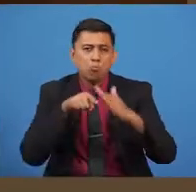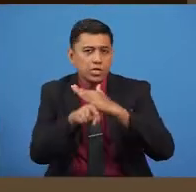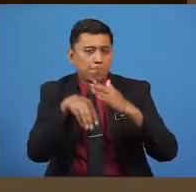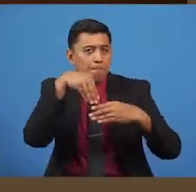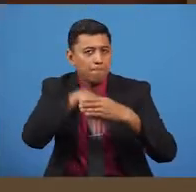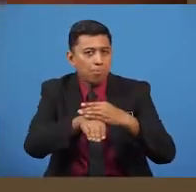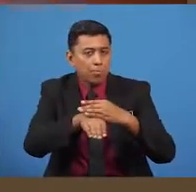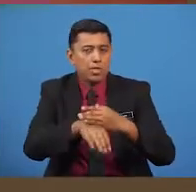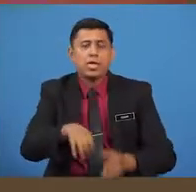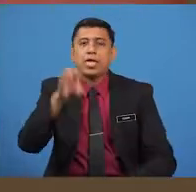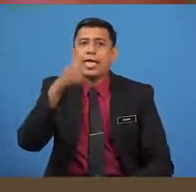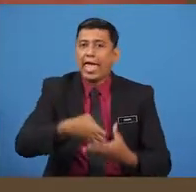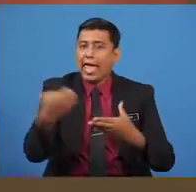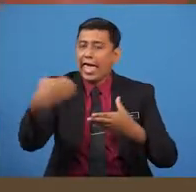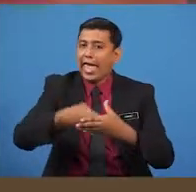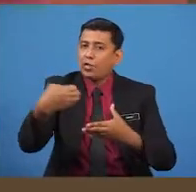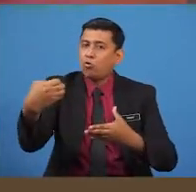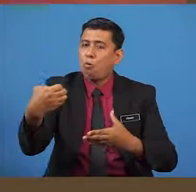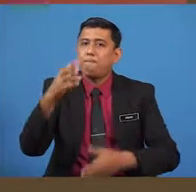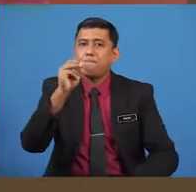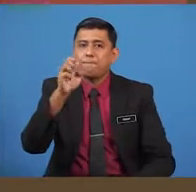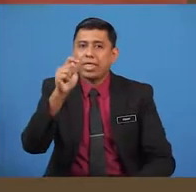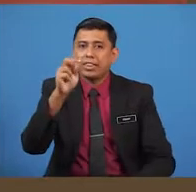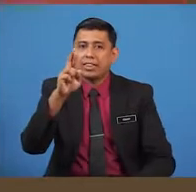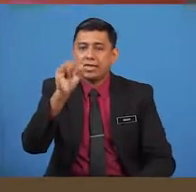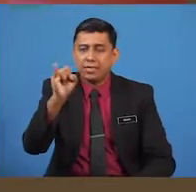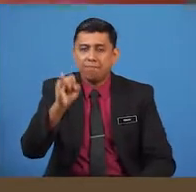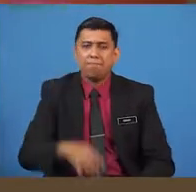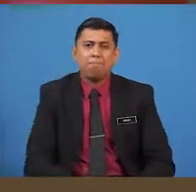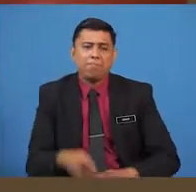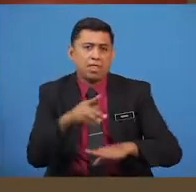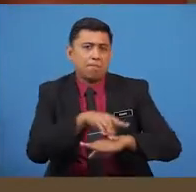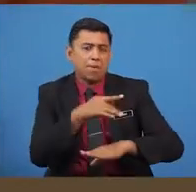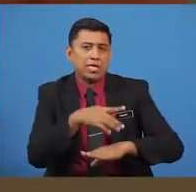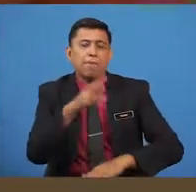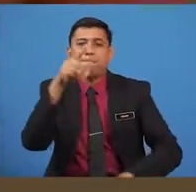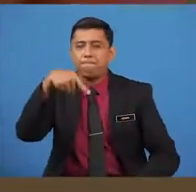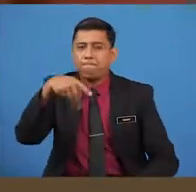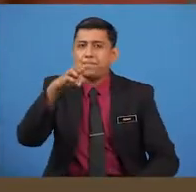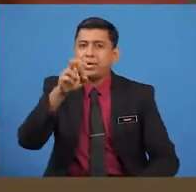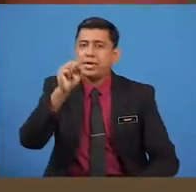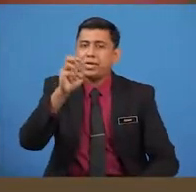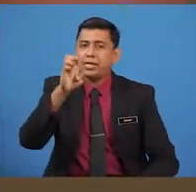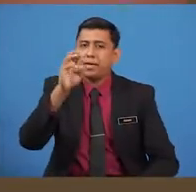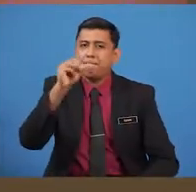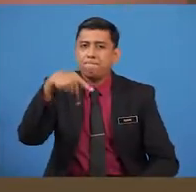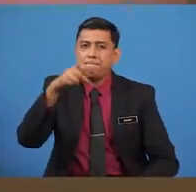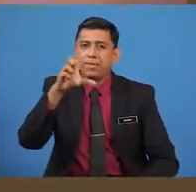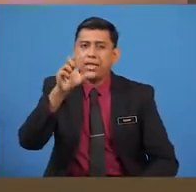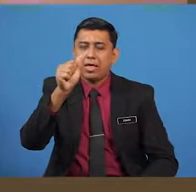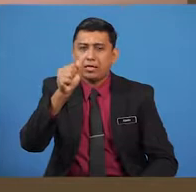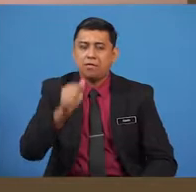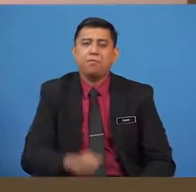ke dalam endometrium. Proses ini dipanggil penempelan. Bahagian blastocista